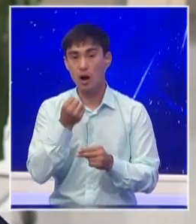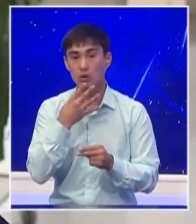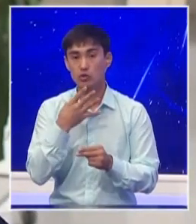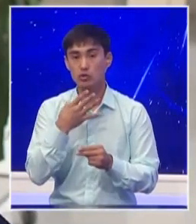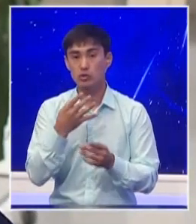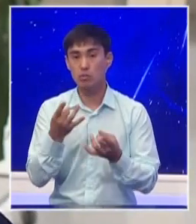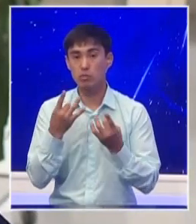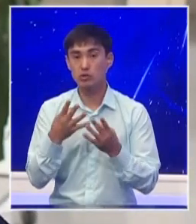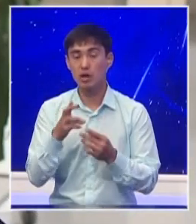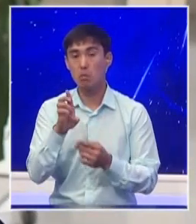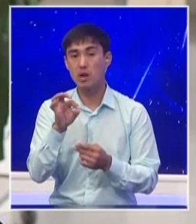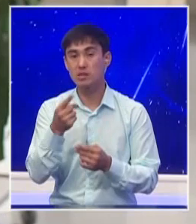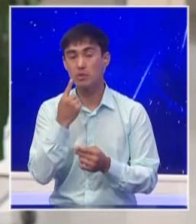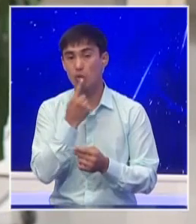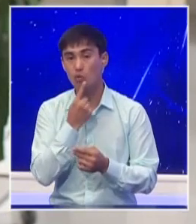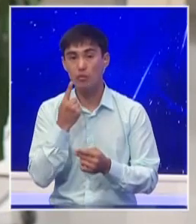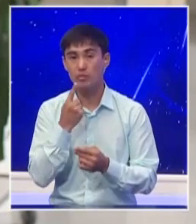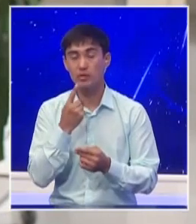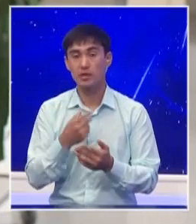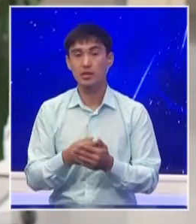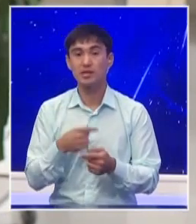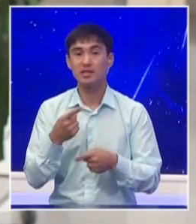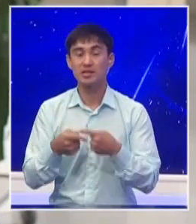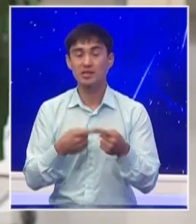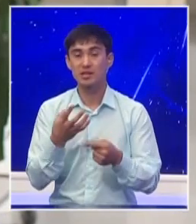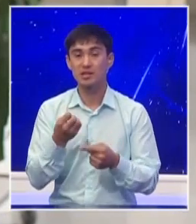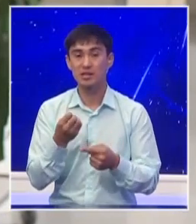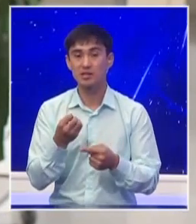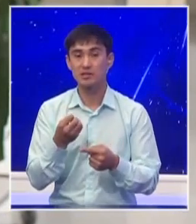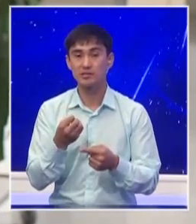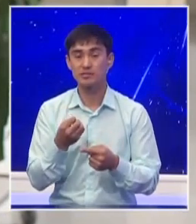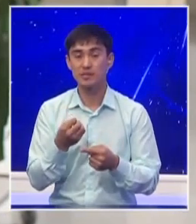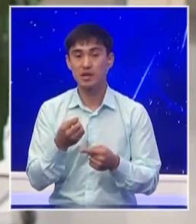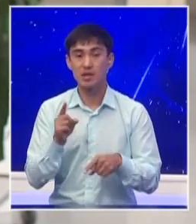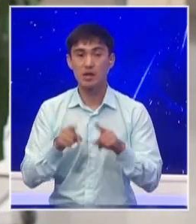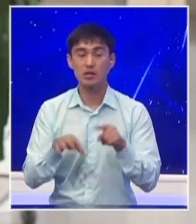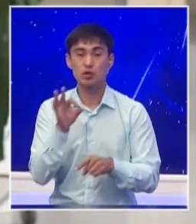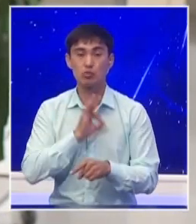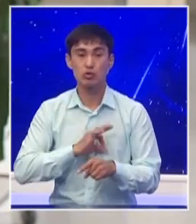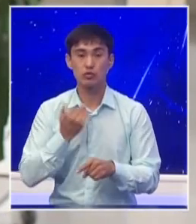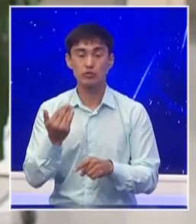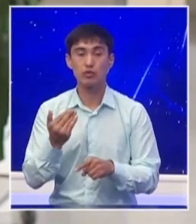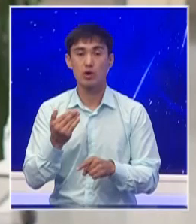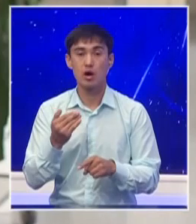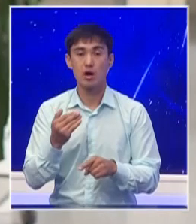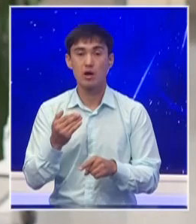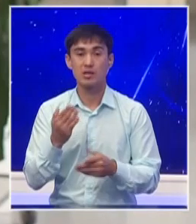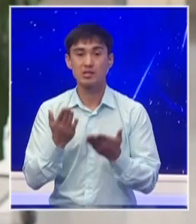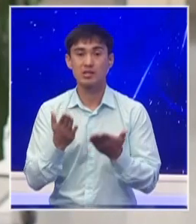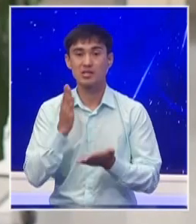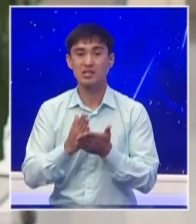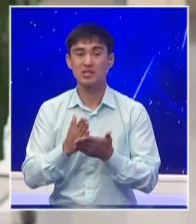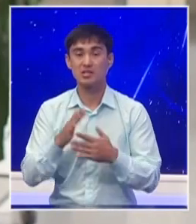только просто как бальзам для губ, увлажняющий и смягчающий, но также некоторые используют его, если появились на